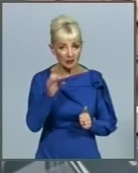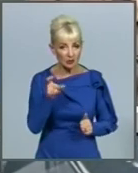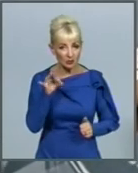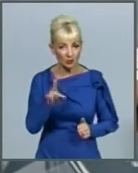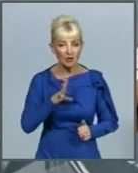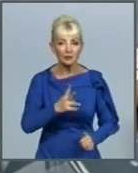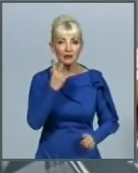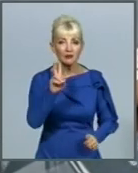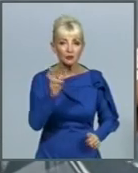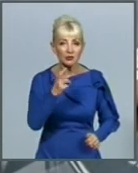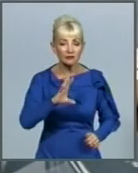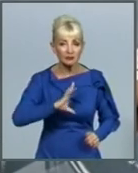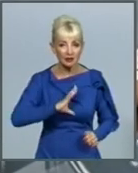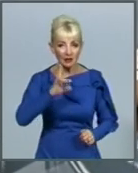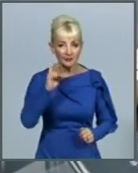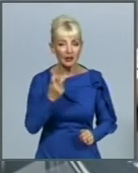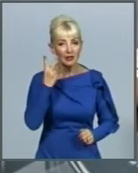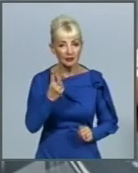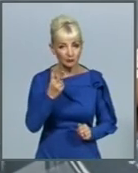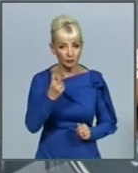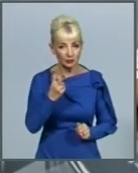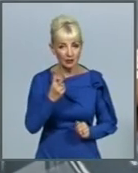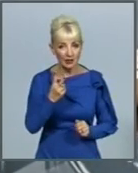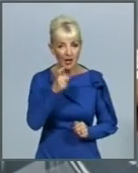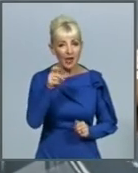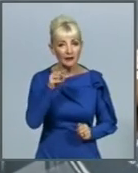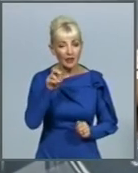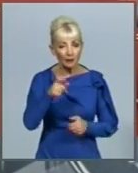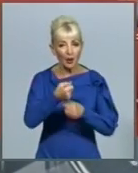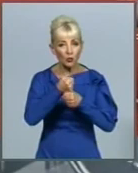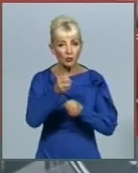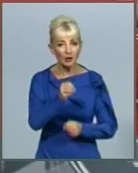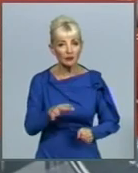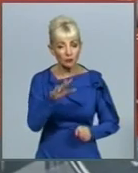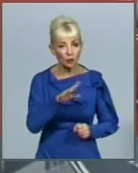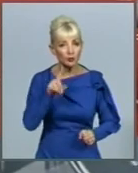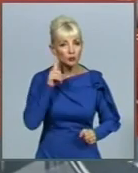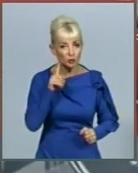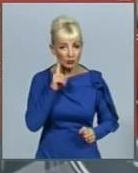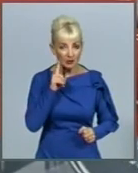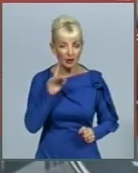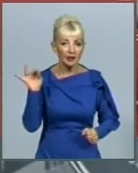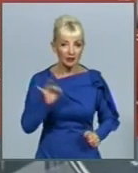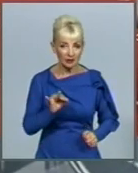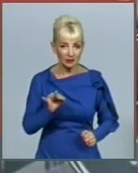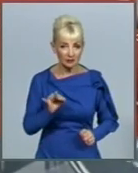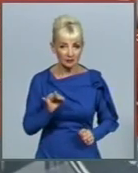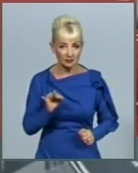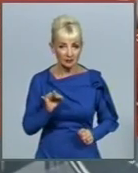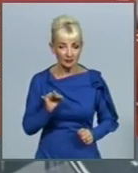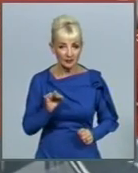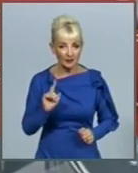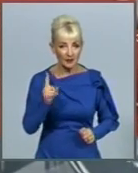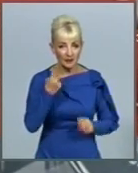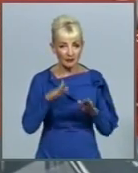две бронзы на двух этапах Кубка Европы юниорский. И